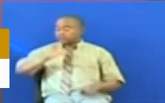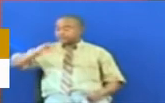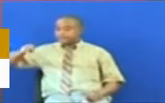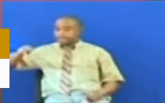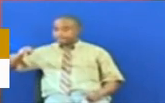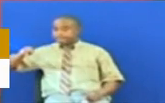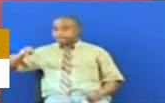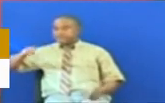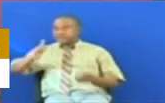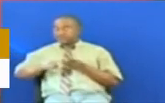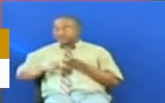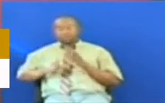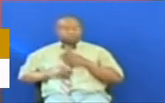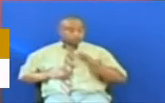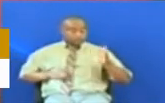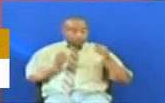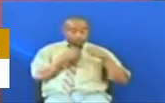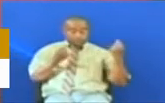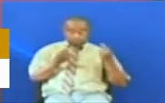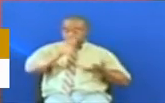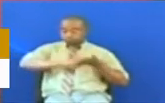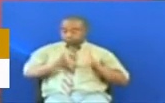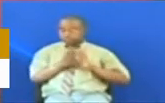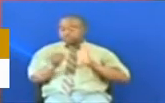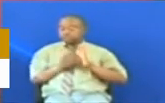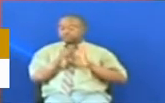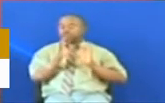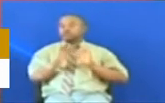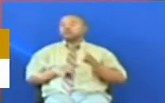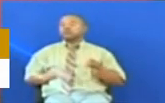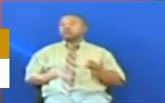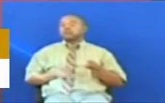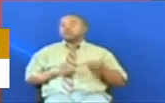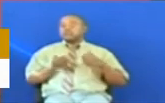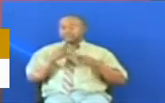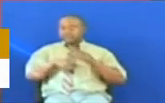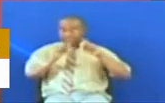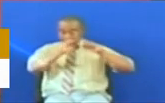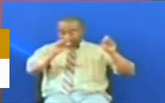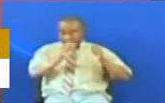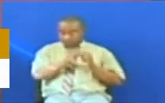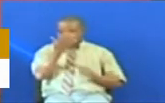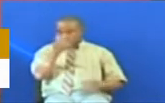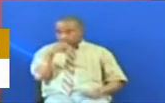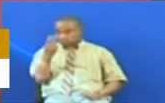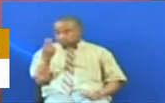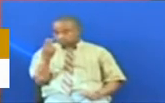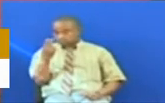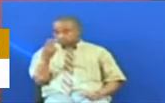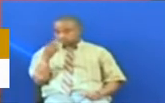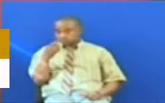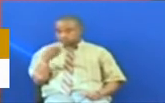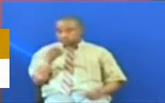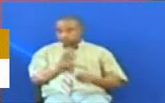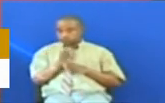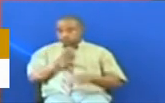wa upinzani tumekubaliana kwamba sheria ni nzuri, lakini katika kifungu cha 15.2 katika maoni